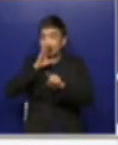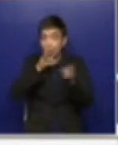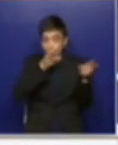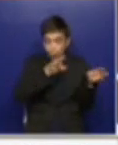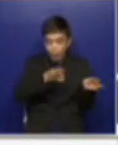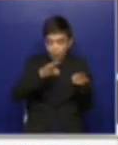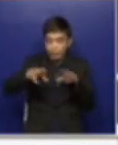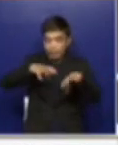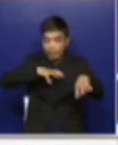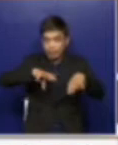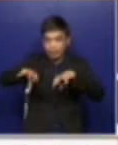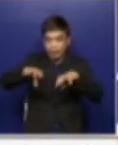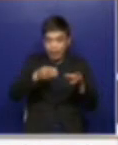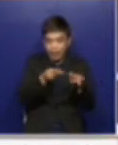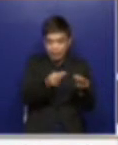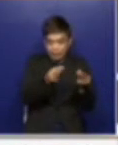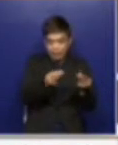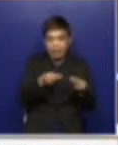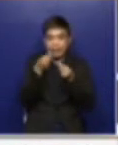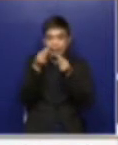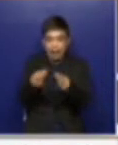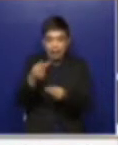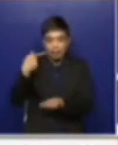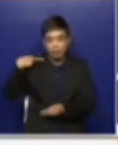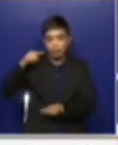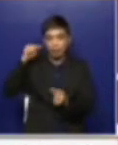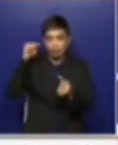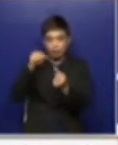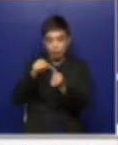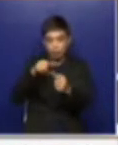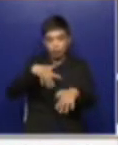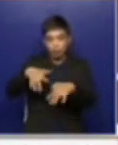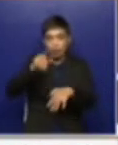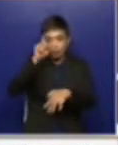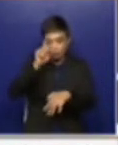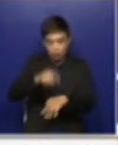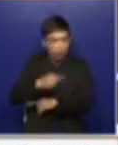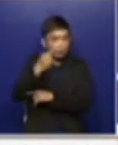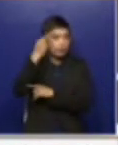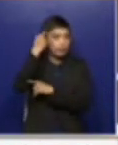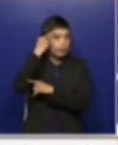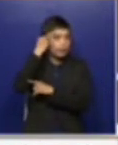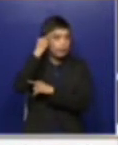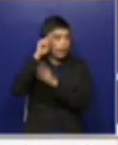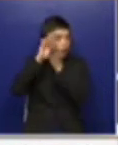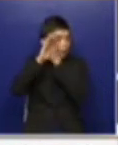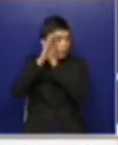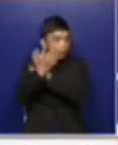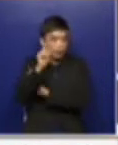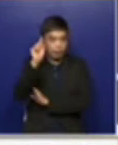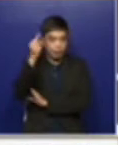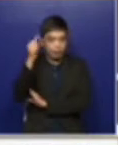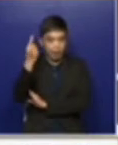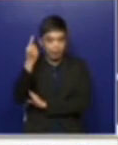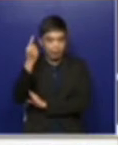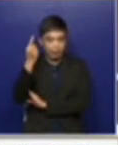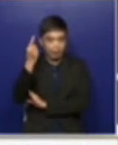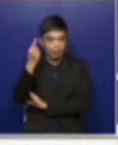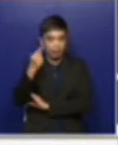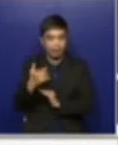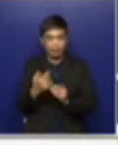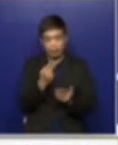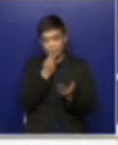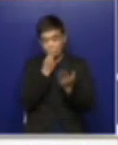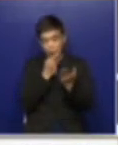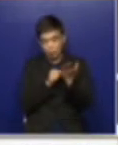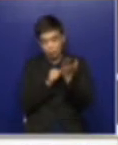ให้เป็นประโยชน์สำหรับประชาชนจะต้องเปลี่ยนความคิดใหม่ฮะในการเสนอกฎหมายเนี่ยเท่าที่ผมดู